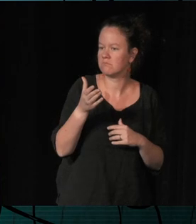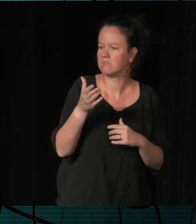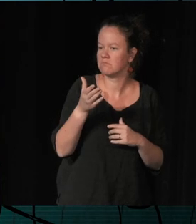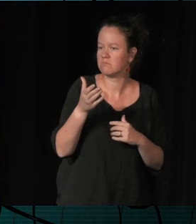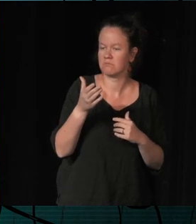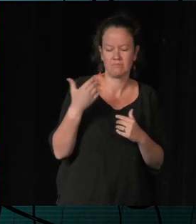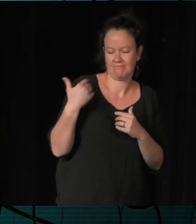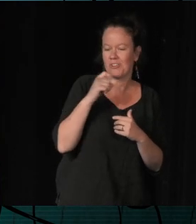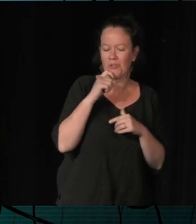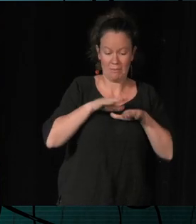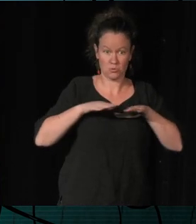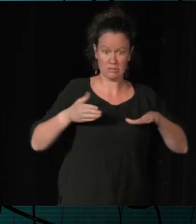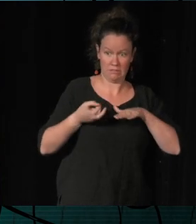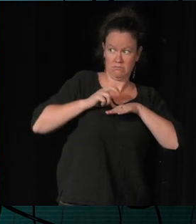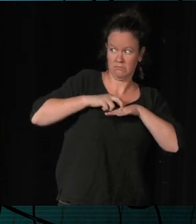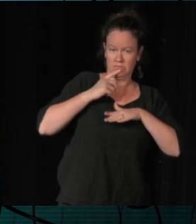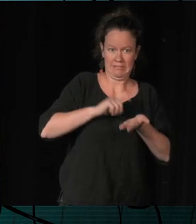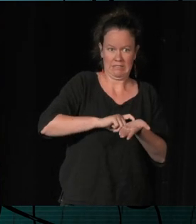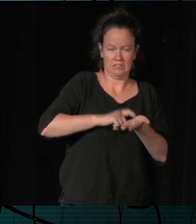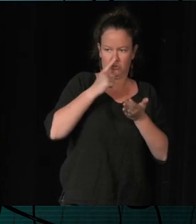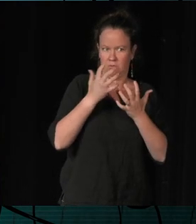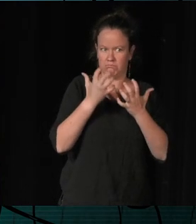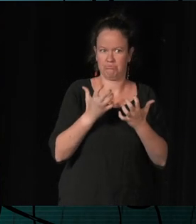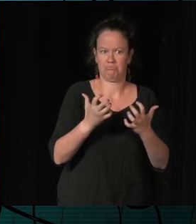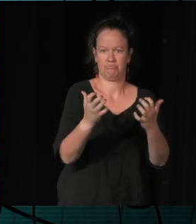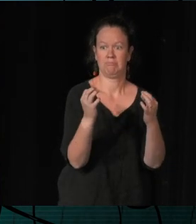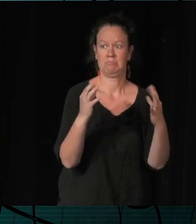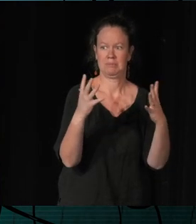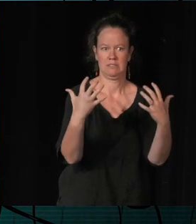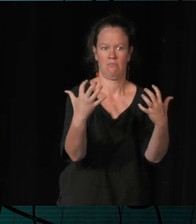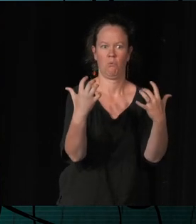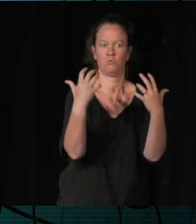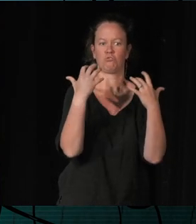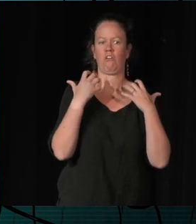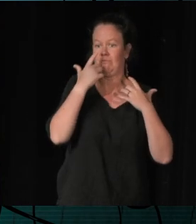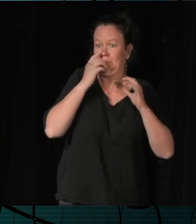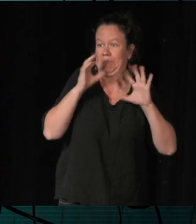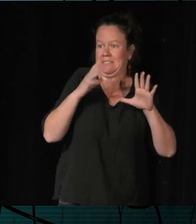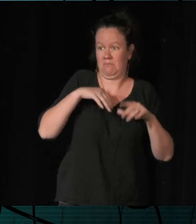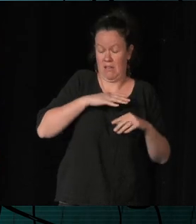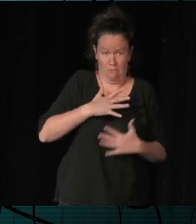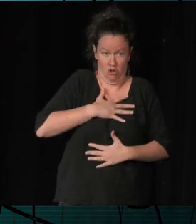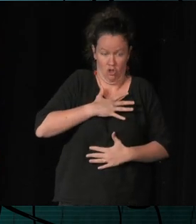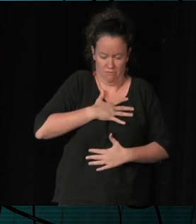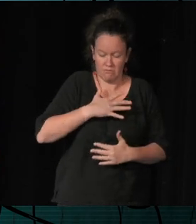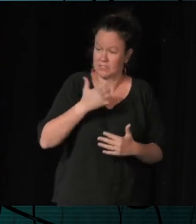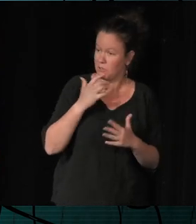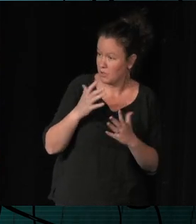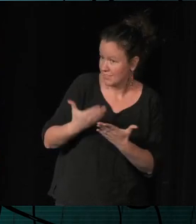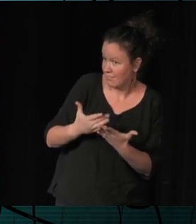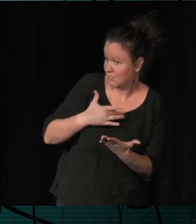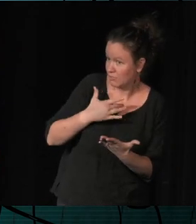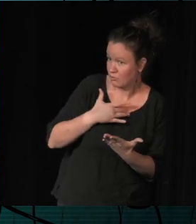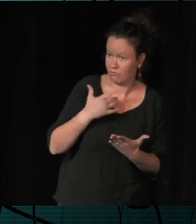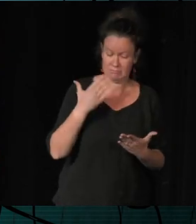monstre. Est-ce que l'idée, justement, dans un bon jeu narratif, est-ce qu'on doit considérer que le monstre à l'écran doit forcément être une